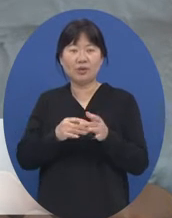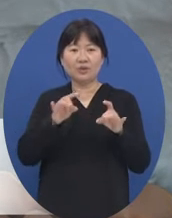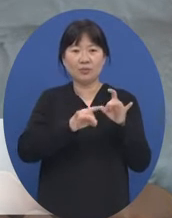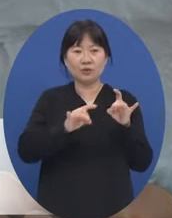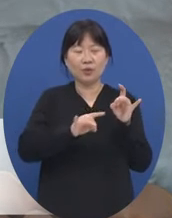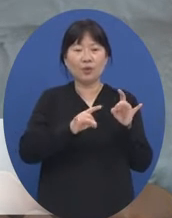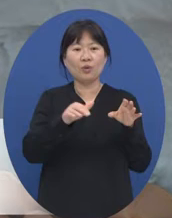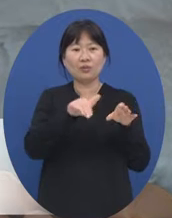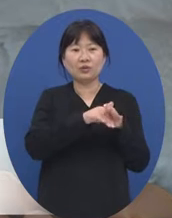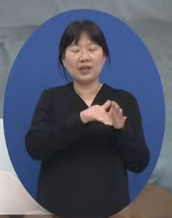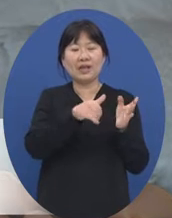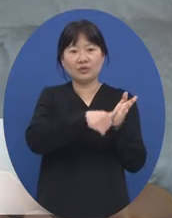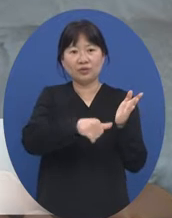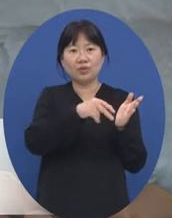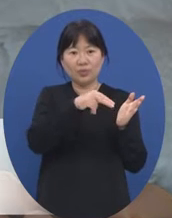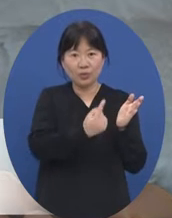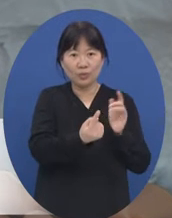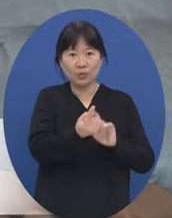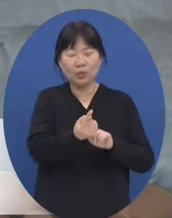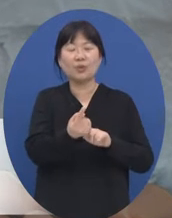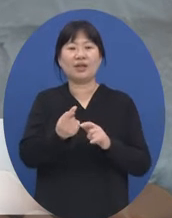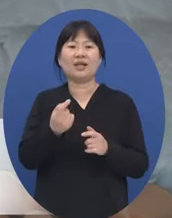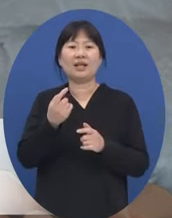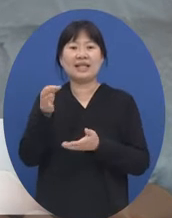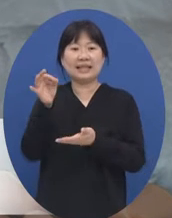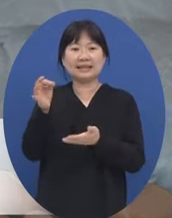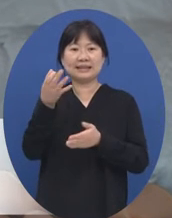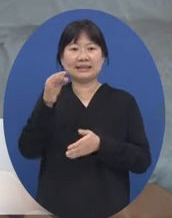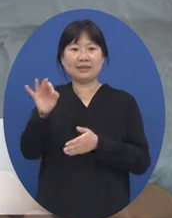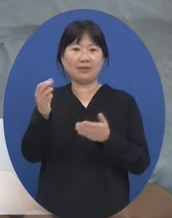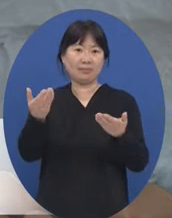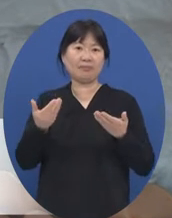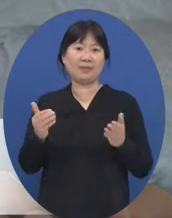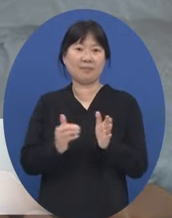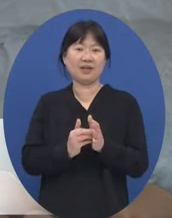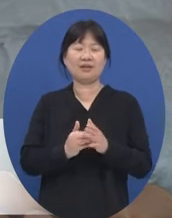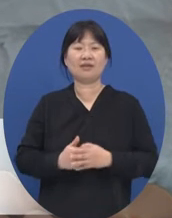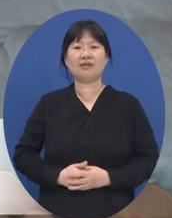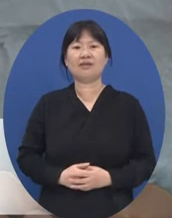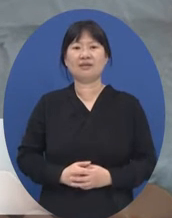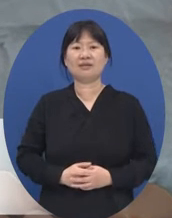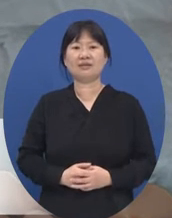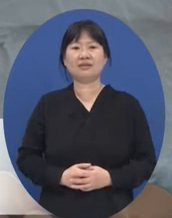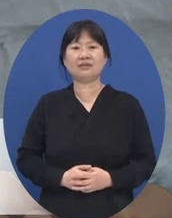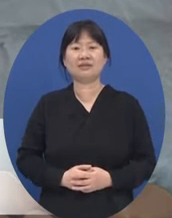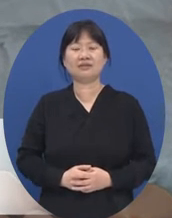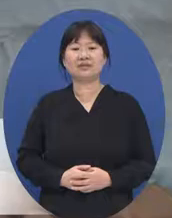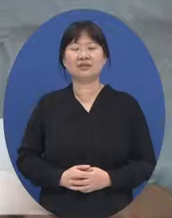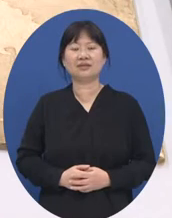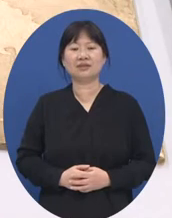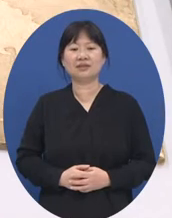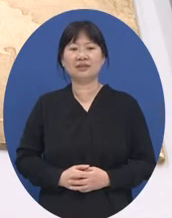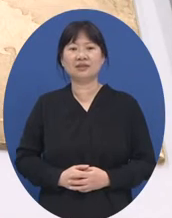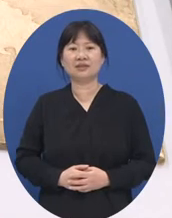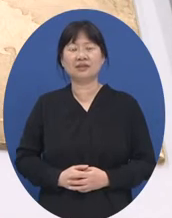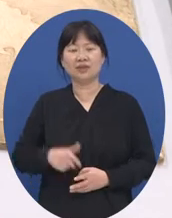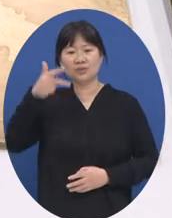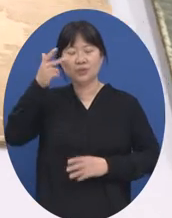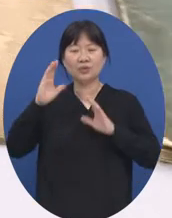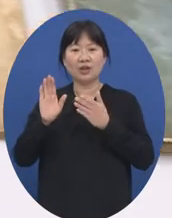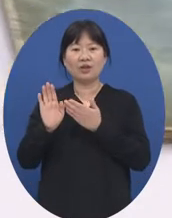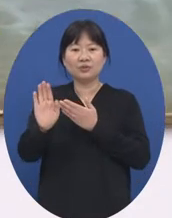등 불교 문화재도 경기도에 소중한 문화유산으로서의 가치를 인정받았습니다 최창순 계좌에 리포트 함께 보시죠